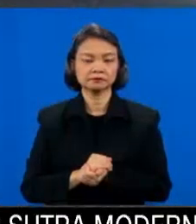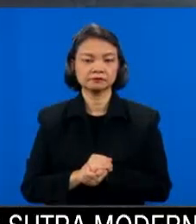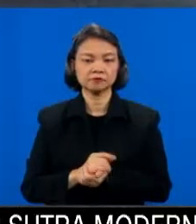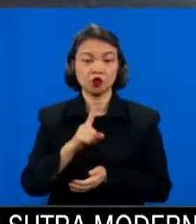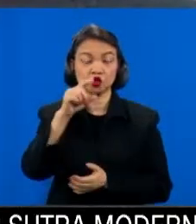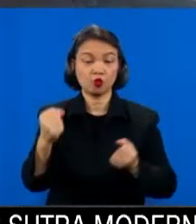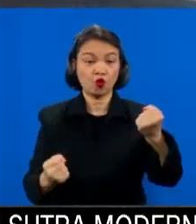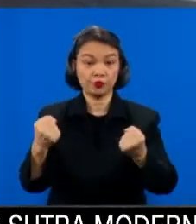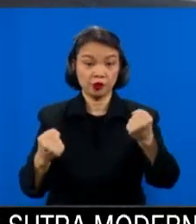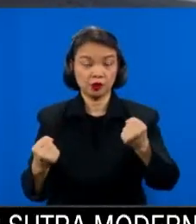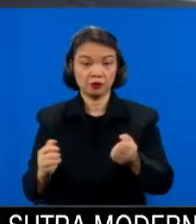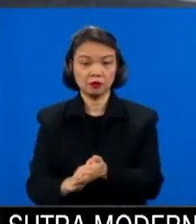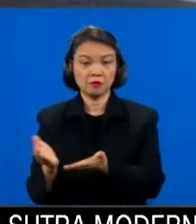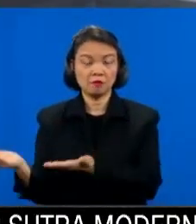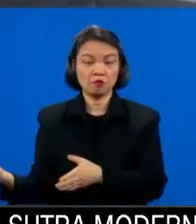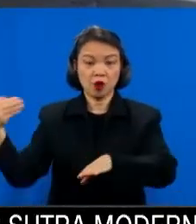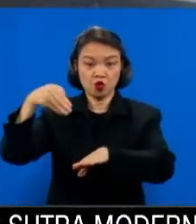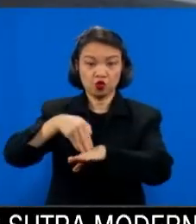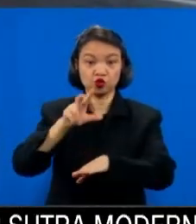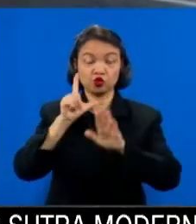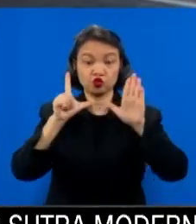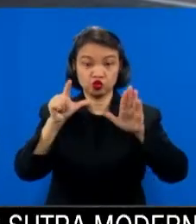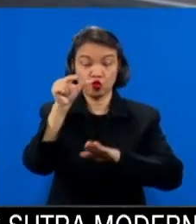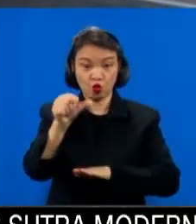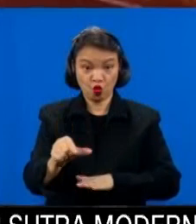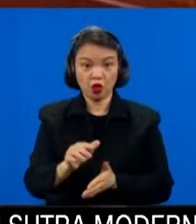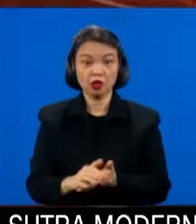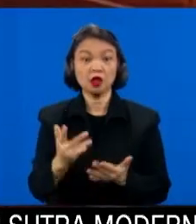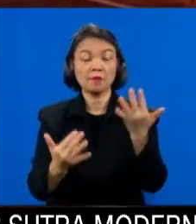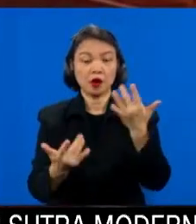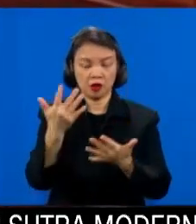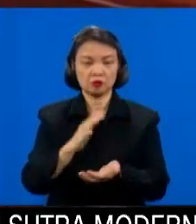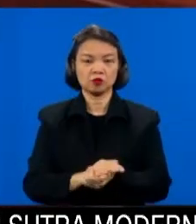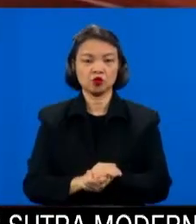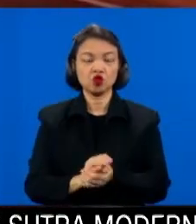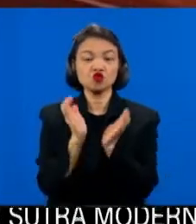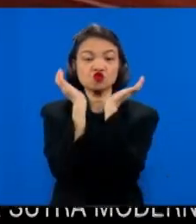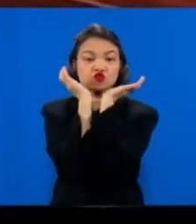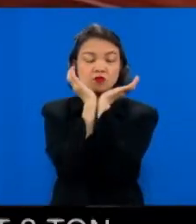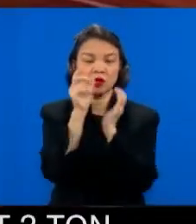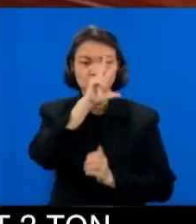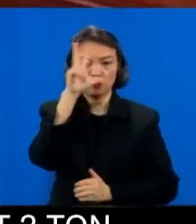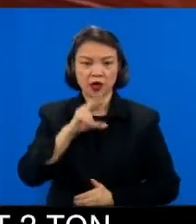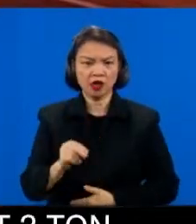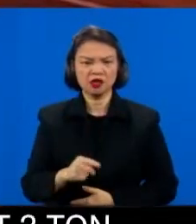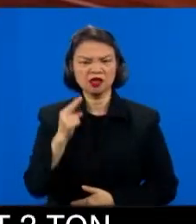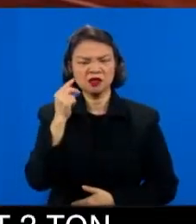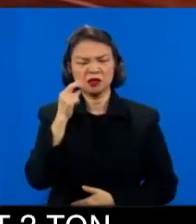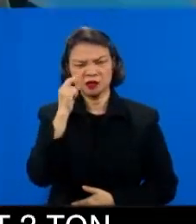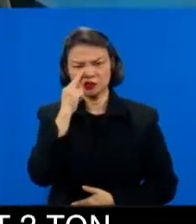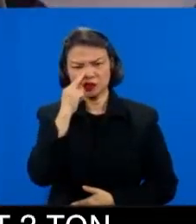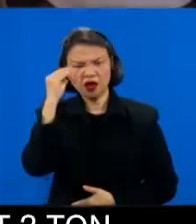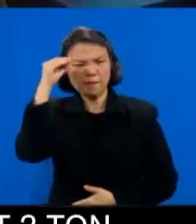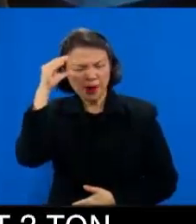Sebuah mobil pickup yang mengangkut 7 penumpang terbakar di ruas jalan utama Pantura Pamanukan, Subang, Jawa Barat, Senin dini hari. Akibat kebakaran